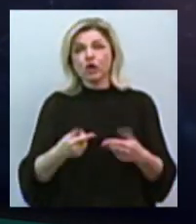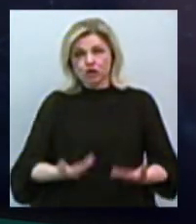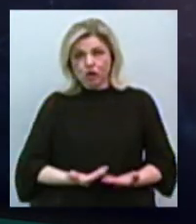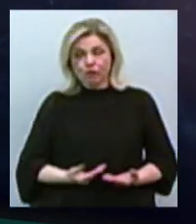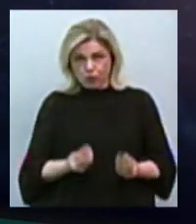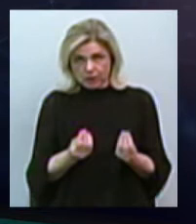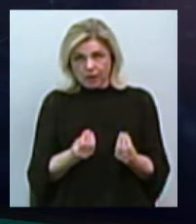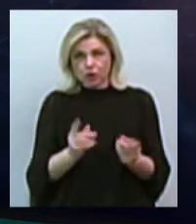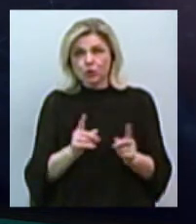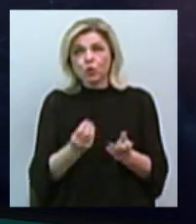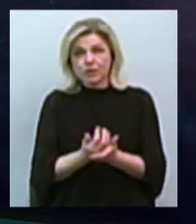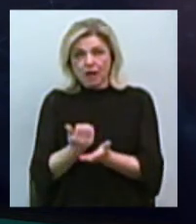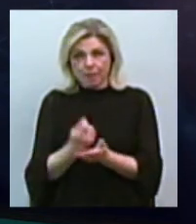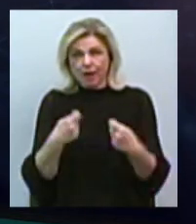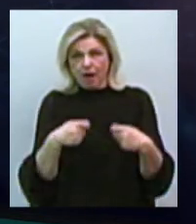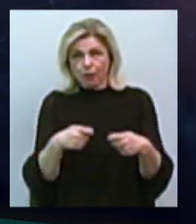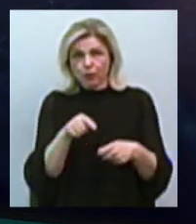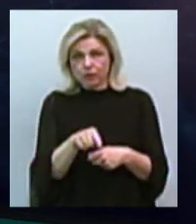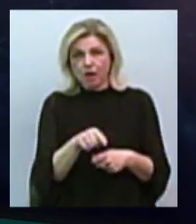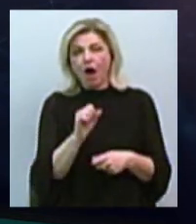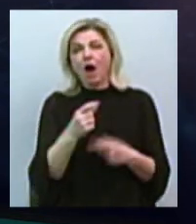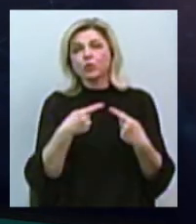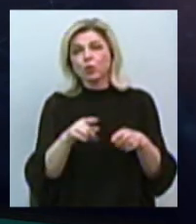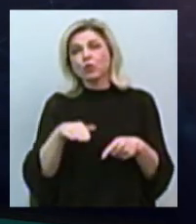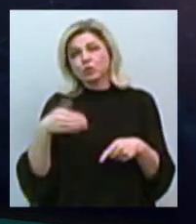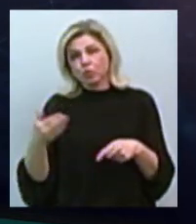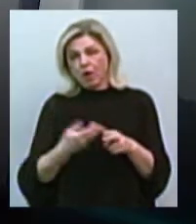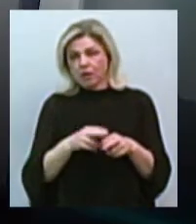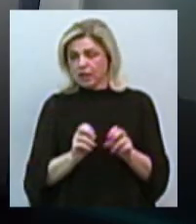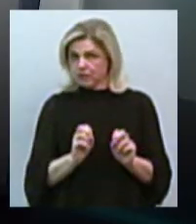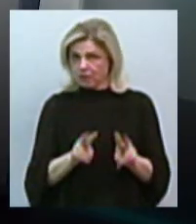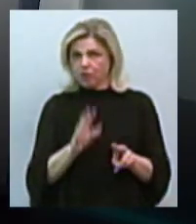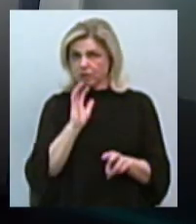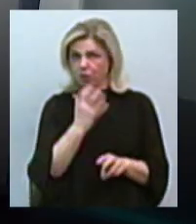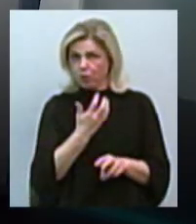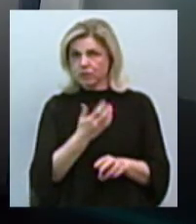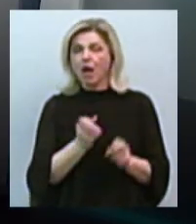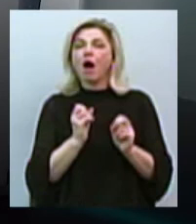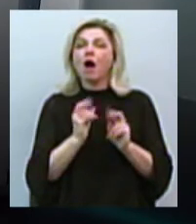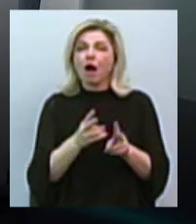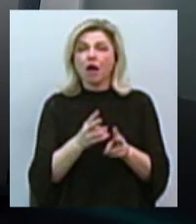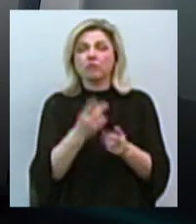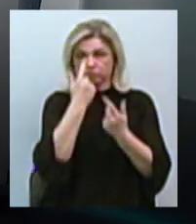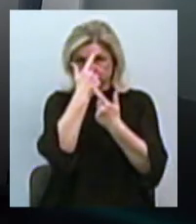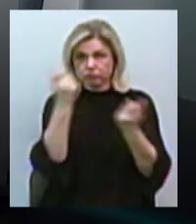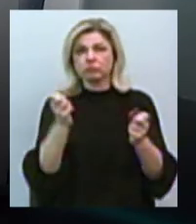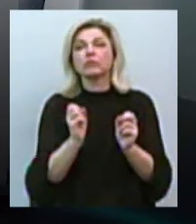заробляють. Але з іншого боку, це ж все ж таки серйозна загроза. Як достукатися?